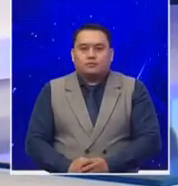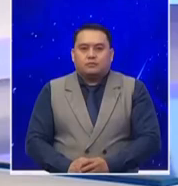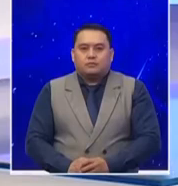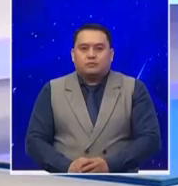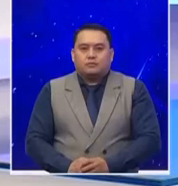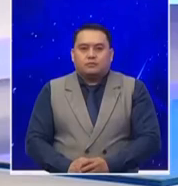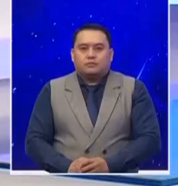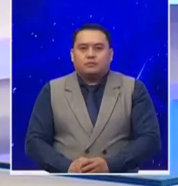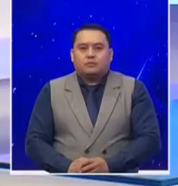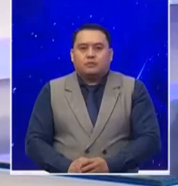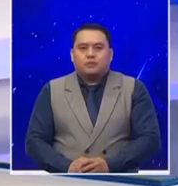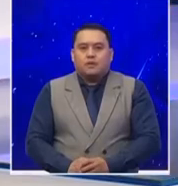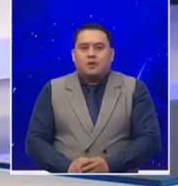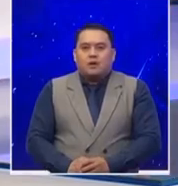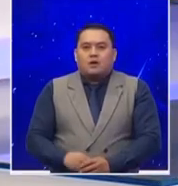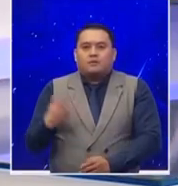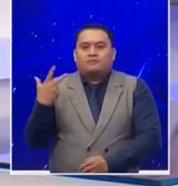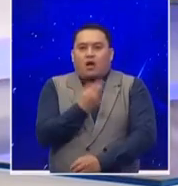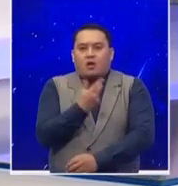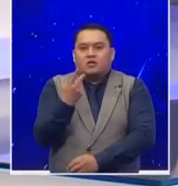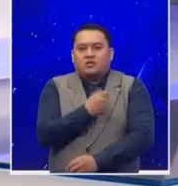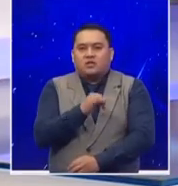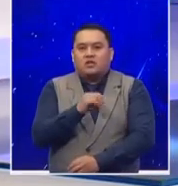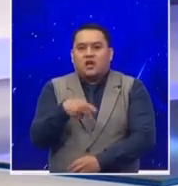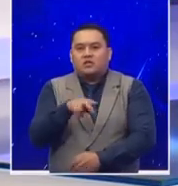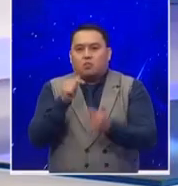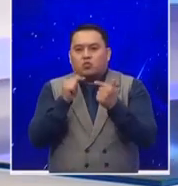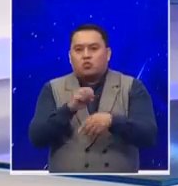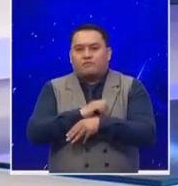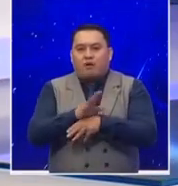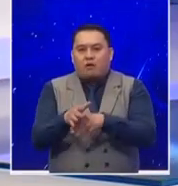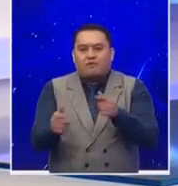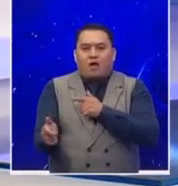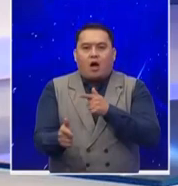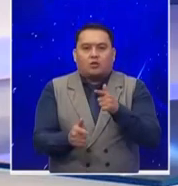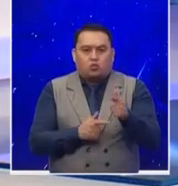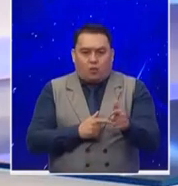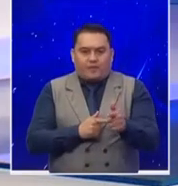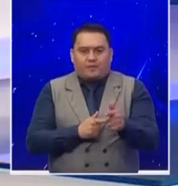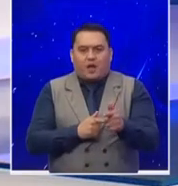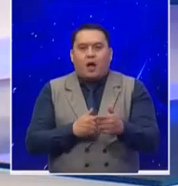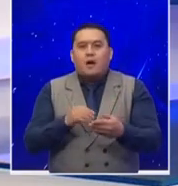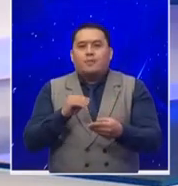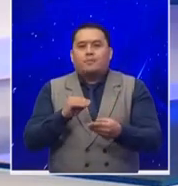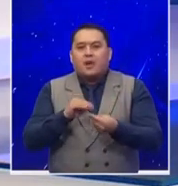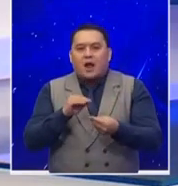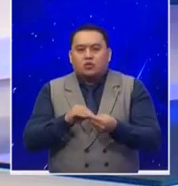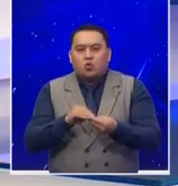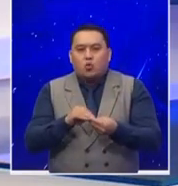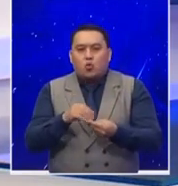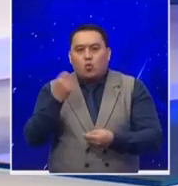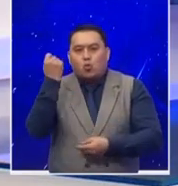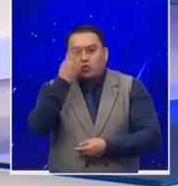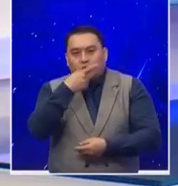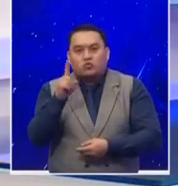В Индонезии готовятся к массовой вакцинации населения против коронавируса, сообщает корреспондент Хабар-24. Но прежде там хотят